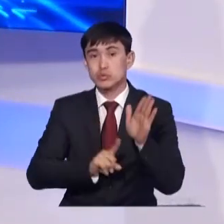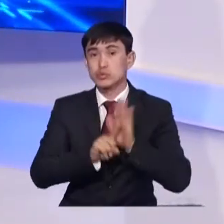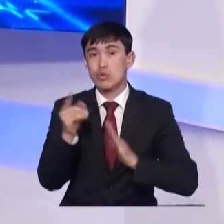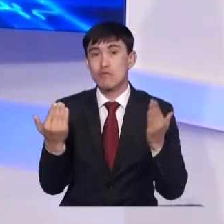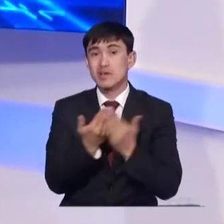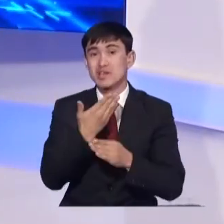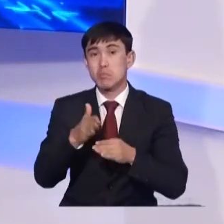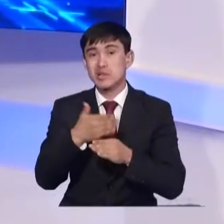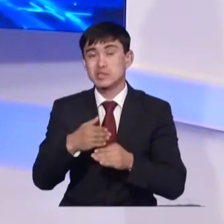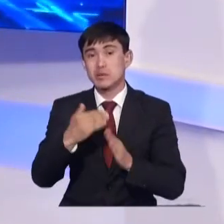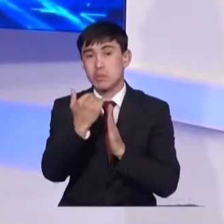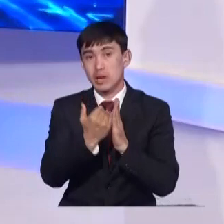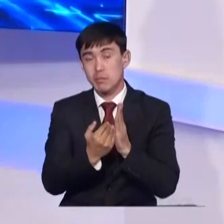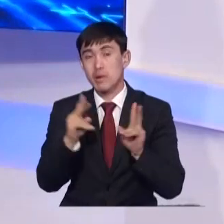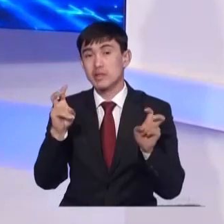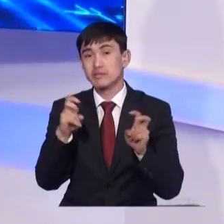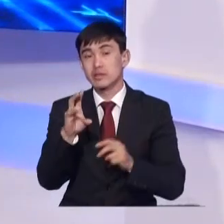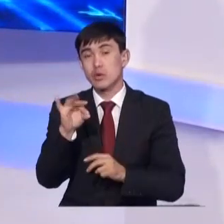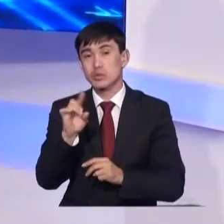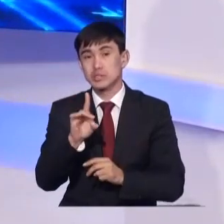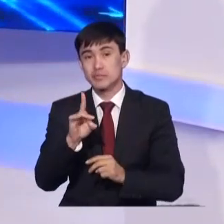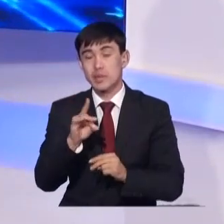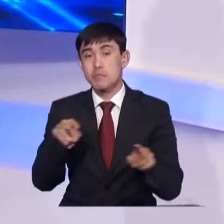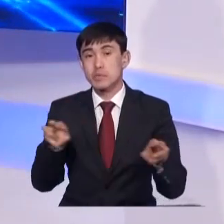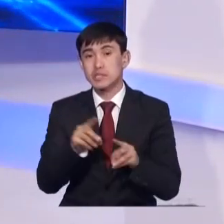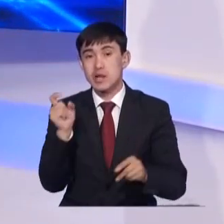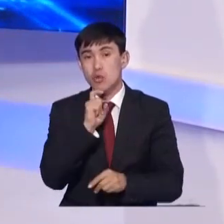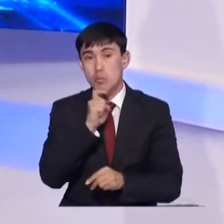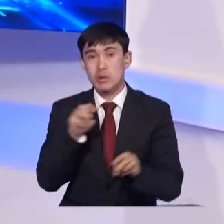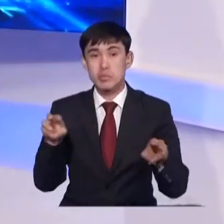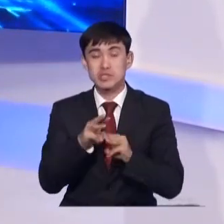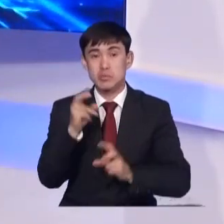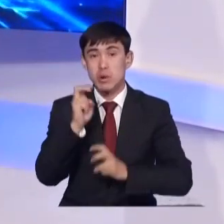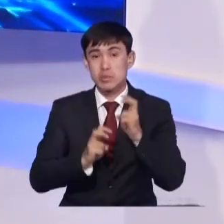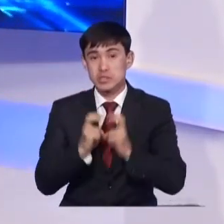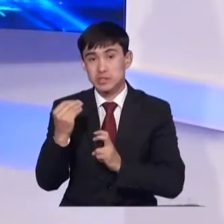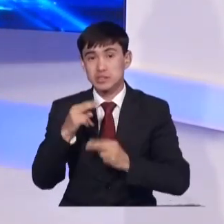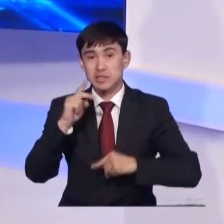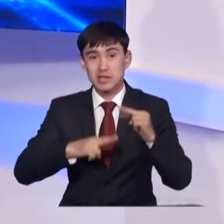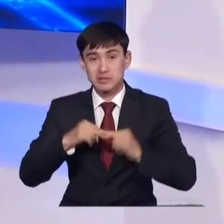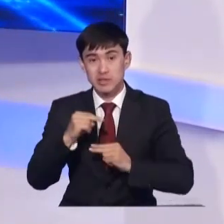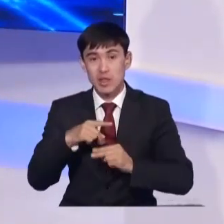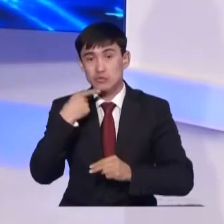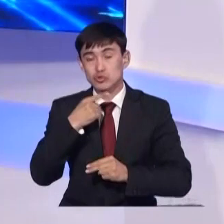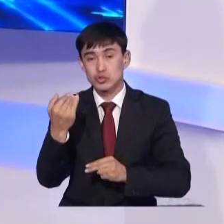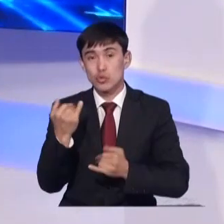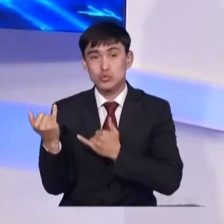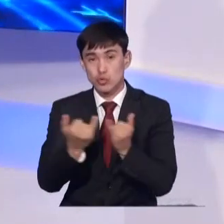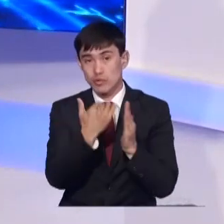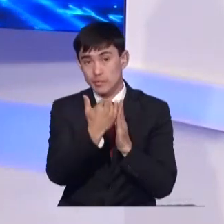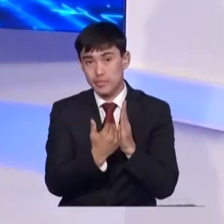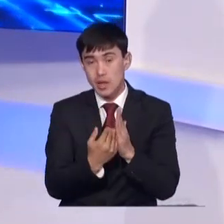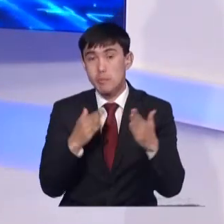новая ипотечная программа под названием Наурыз в Министерстве экономики и в Министерстве промышленности и строительства озвучили её